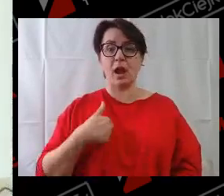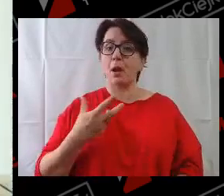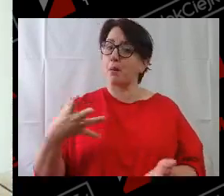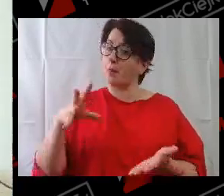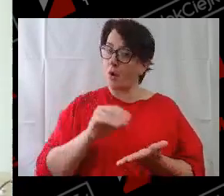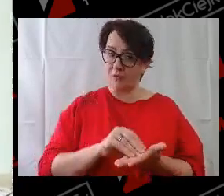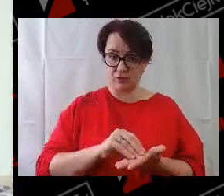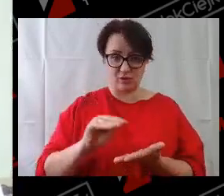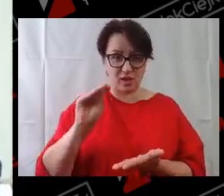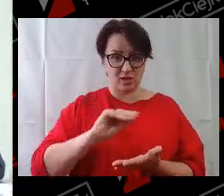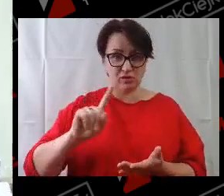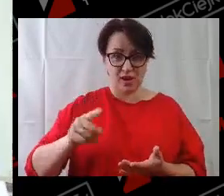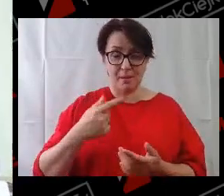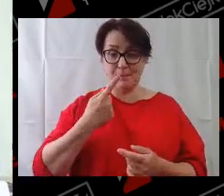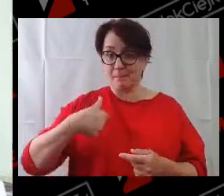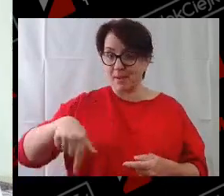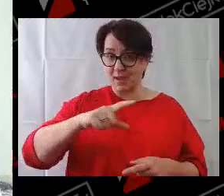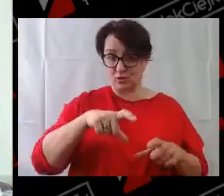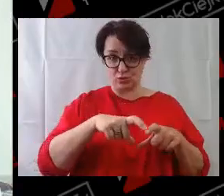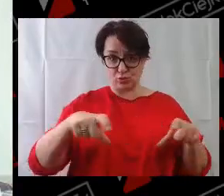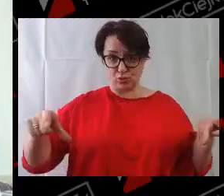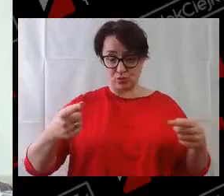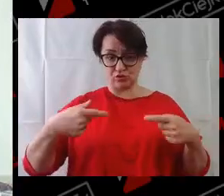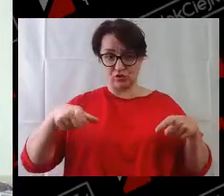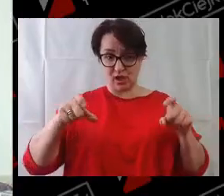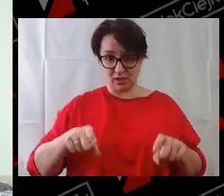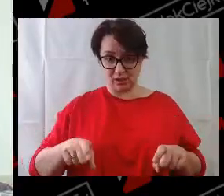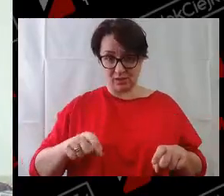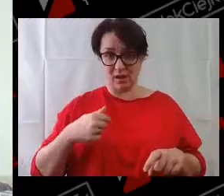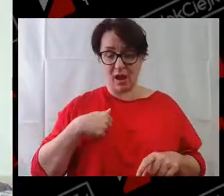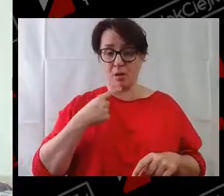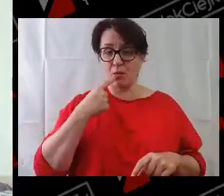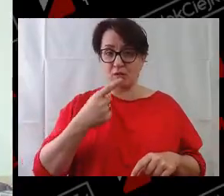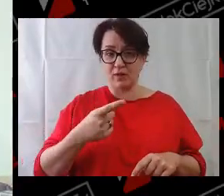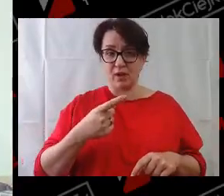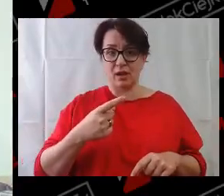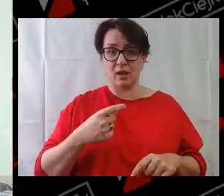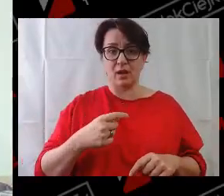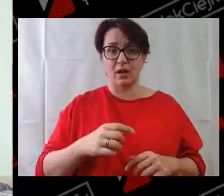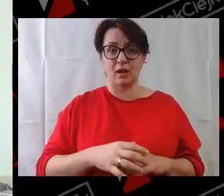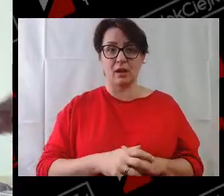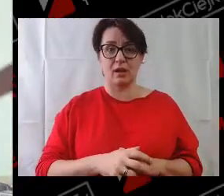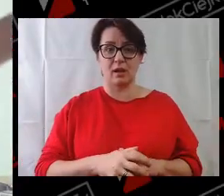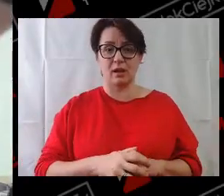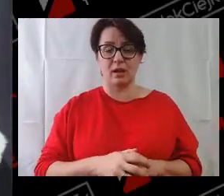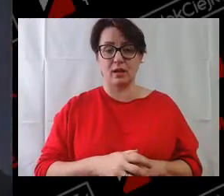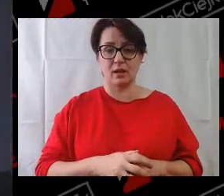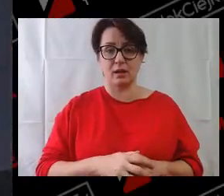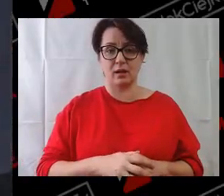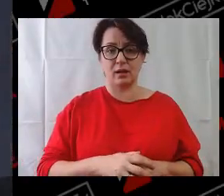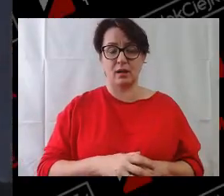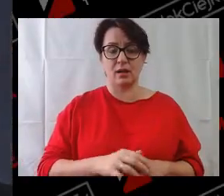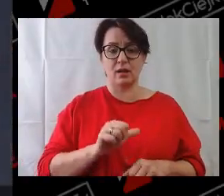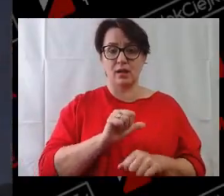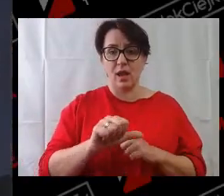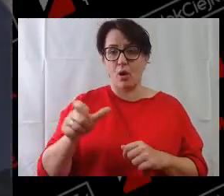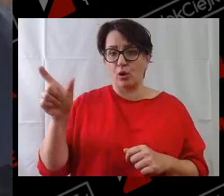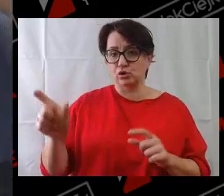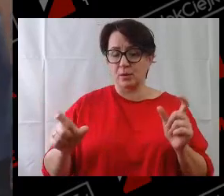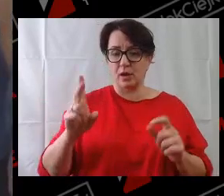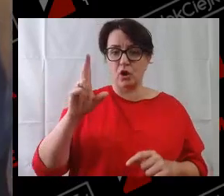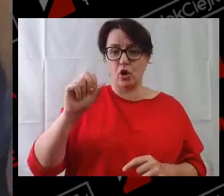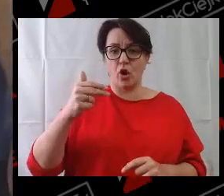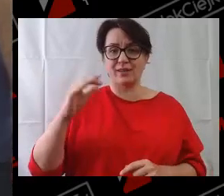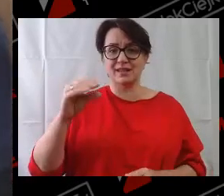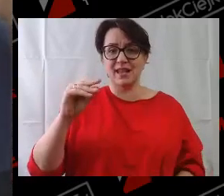ścisłym stronę wspomniałam wjazdowa nergis garści znam konserwatyści z